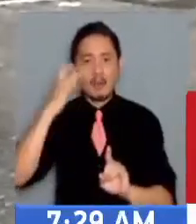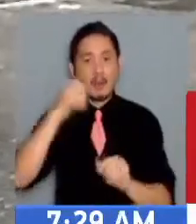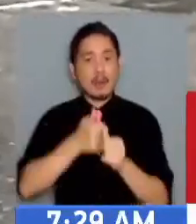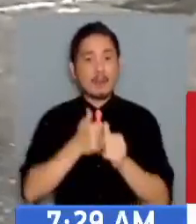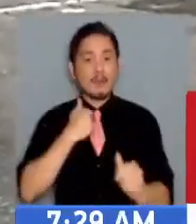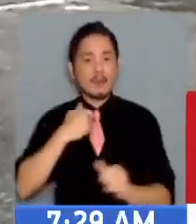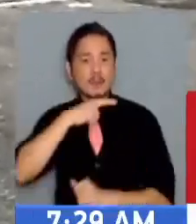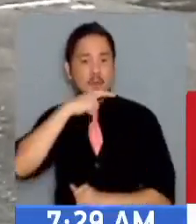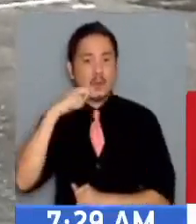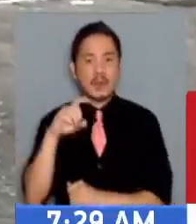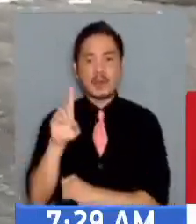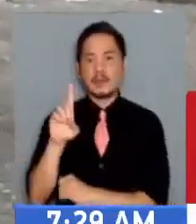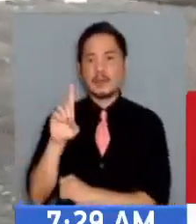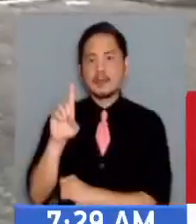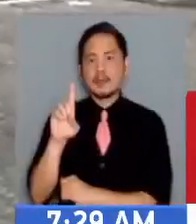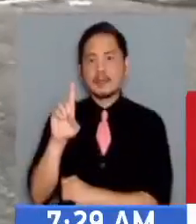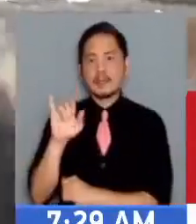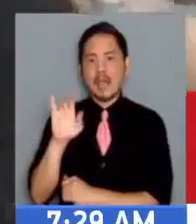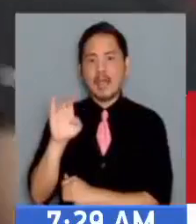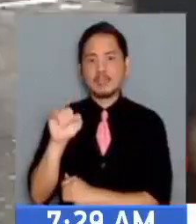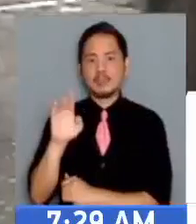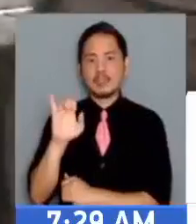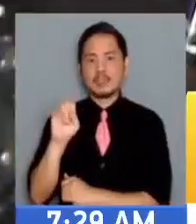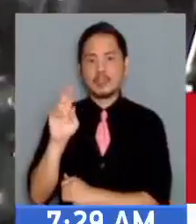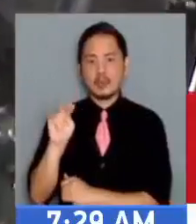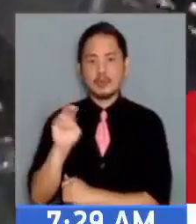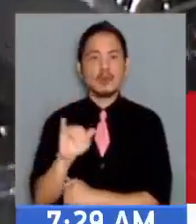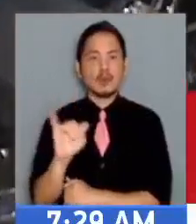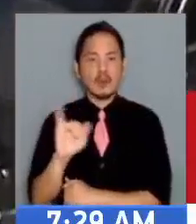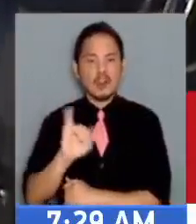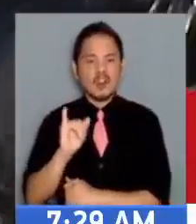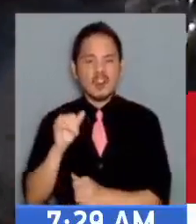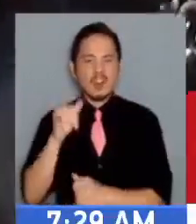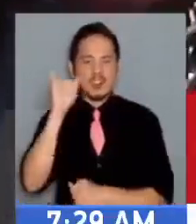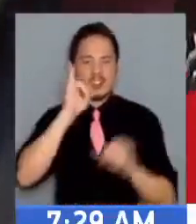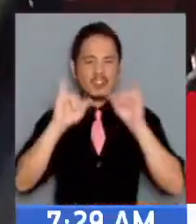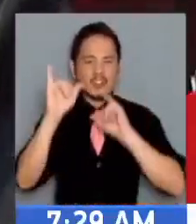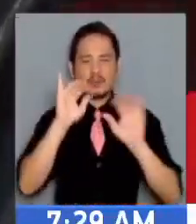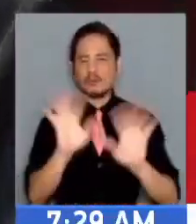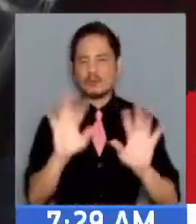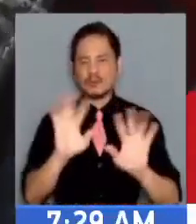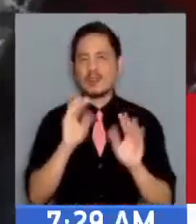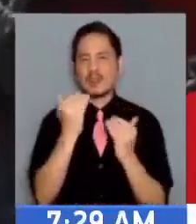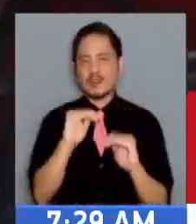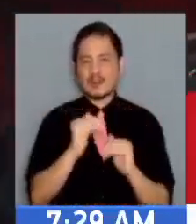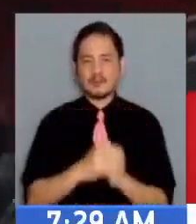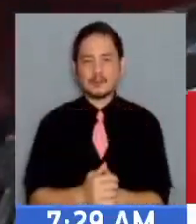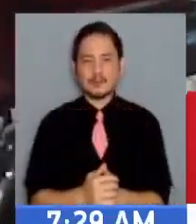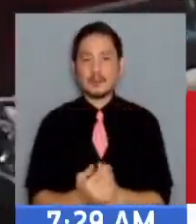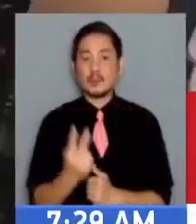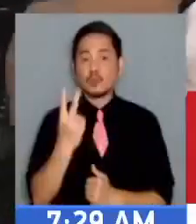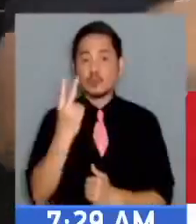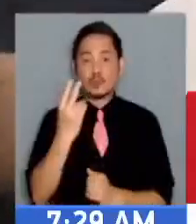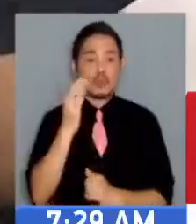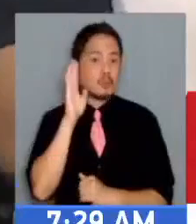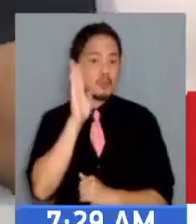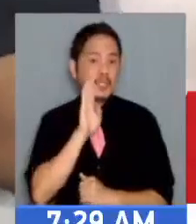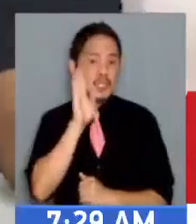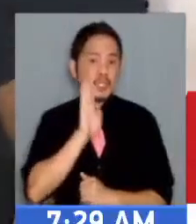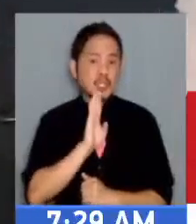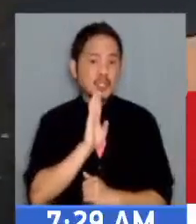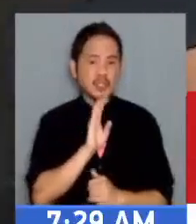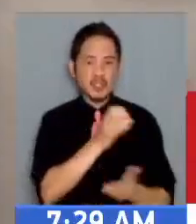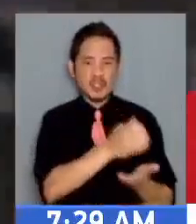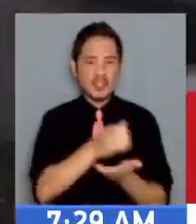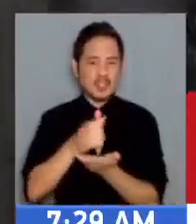pag-inom ng alak, pinalilimitahan din muna ng DOH. 2 bottles pa naman o 2 bote ng beer ang pinapatumba ni Alexander